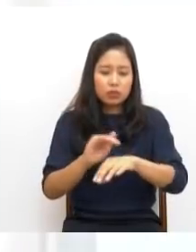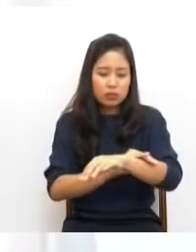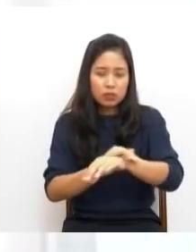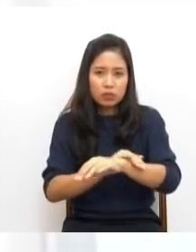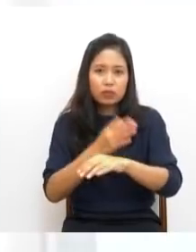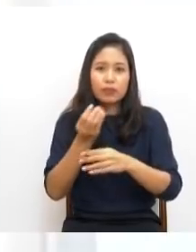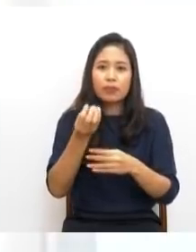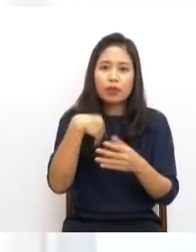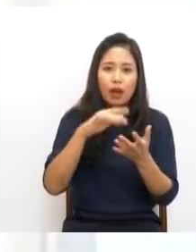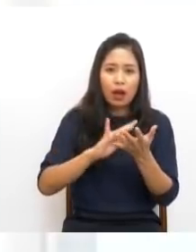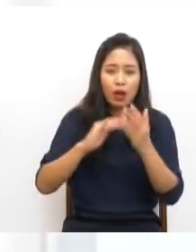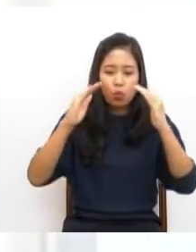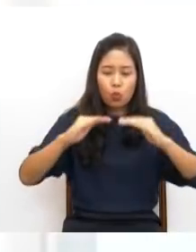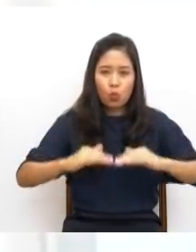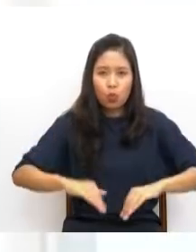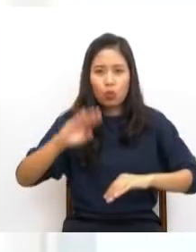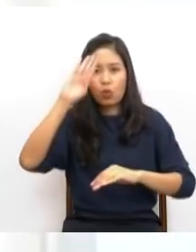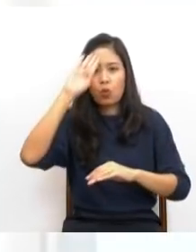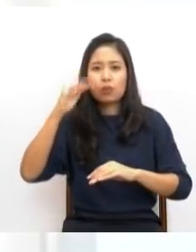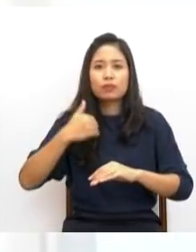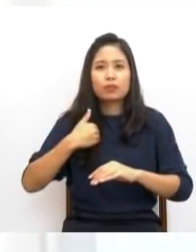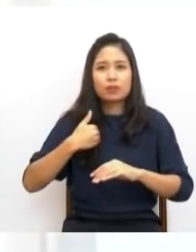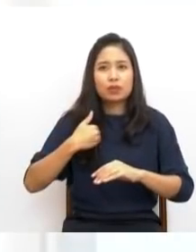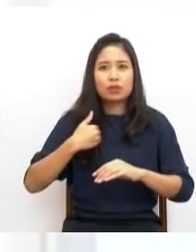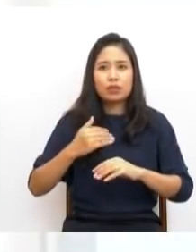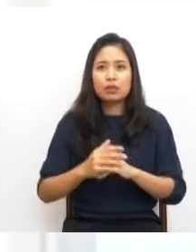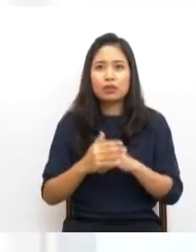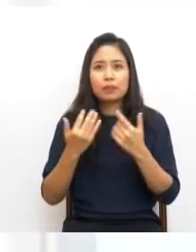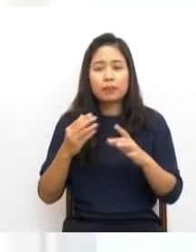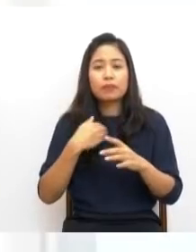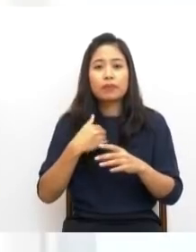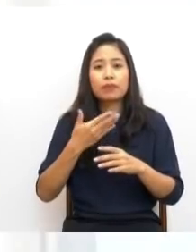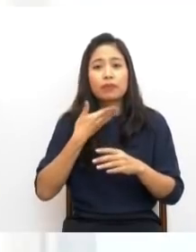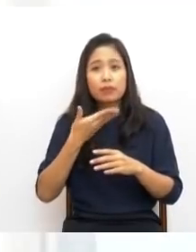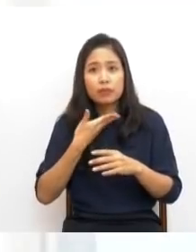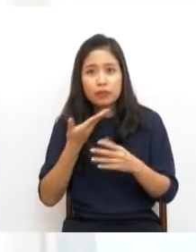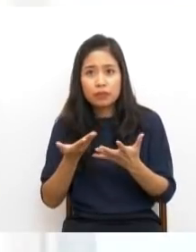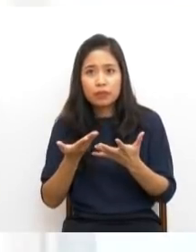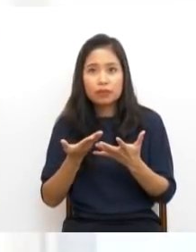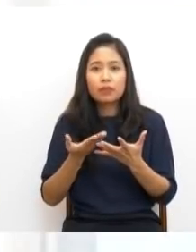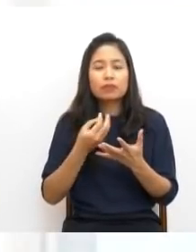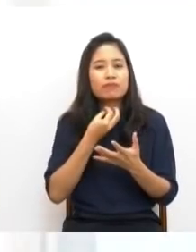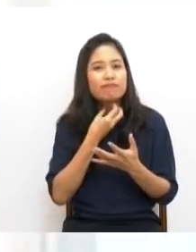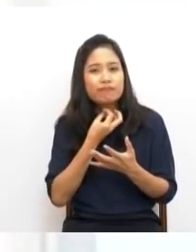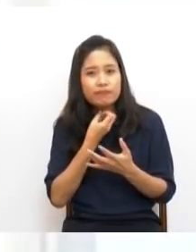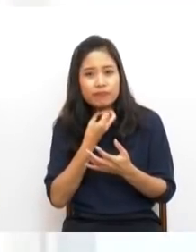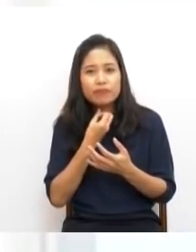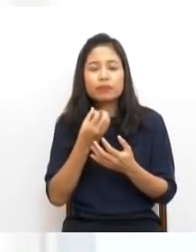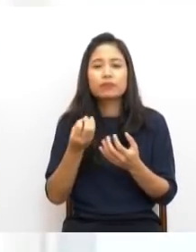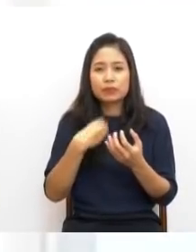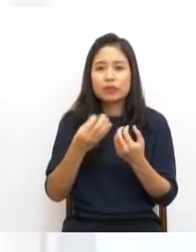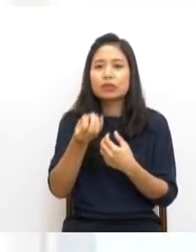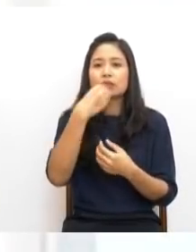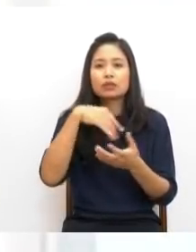ไข้กับเด็กนะคะหรือว่าผู้ป่วยค่ะแล้วก็ถ้ามีไอนะคะมีเสมหะก็คือให้ยาละลายเสมหะ